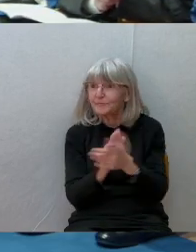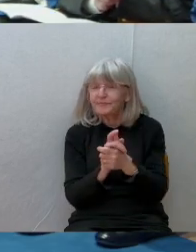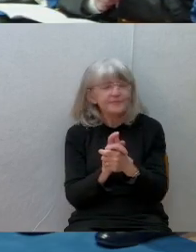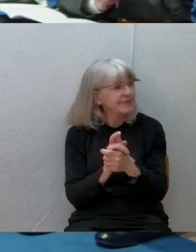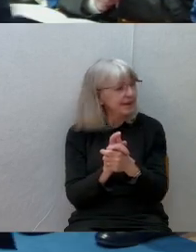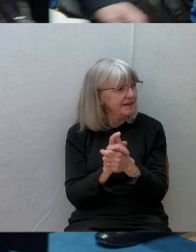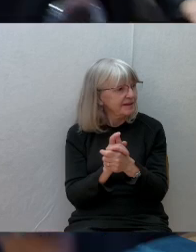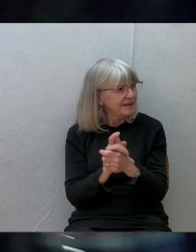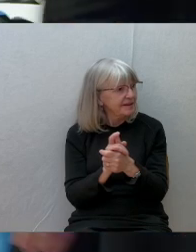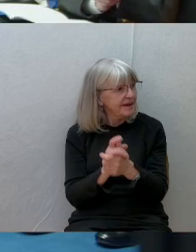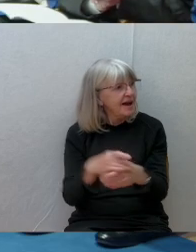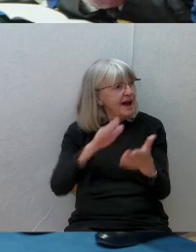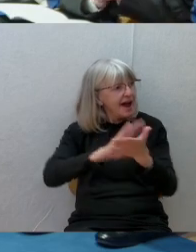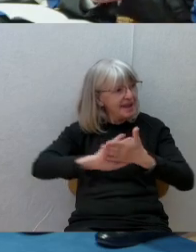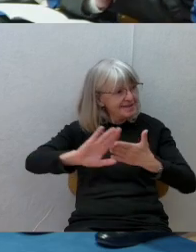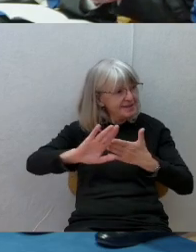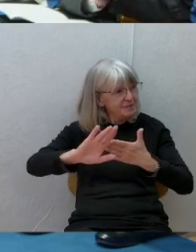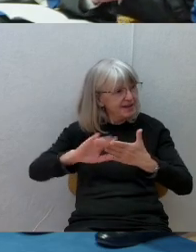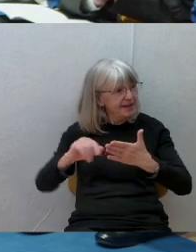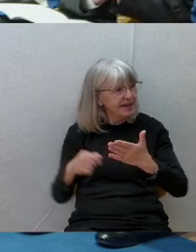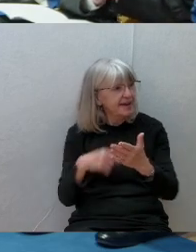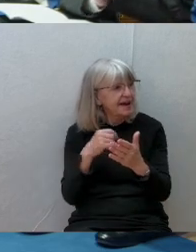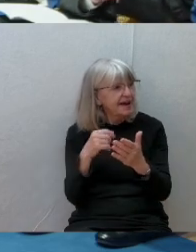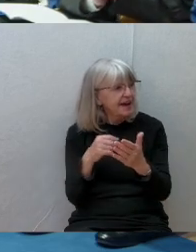Hansini Nisankage.